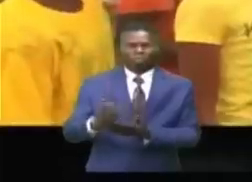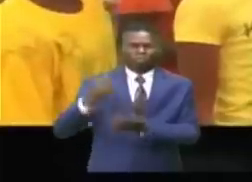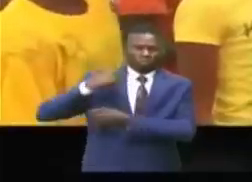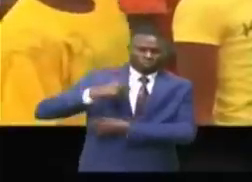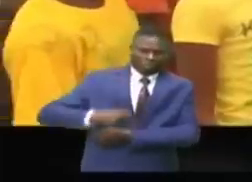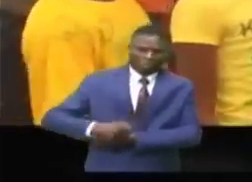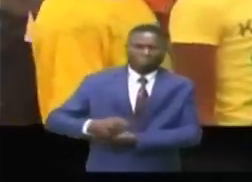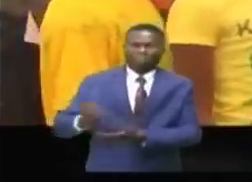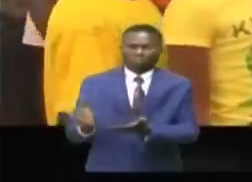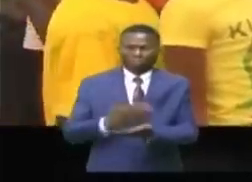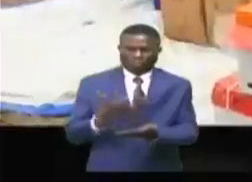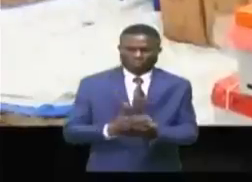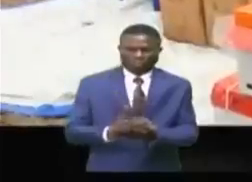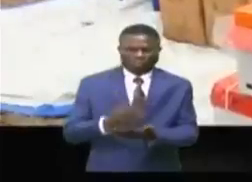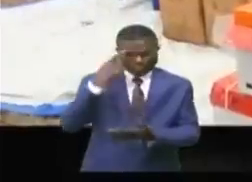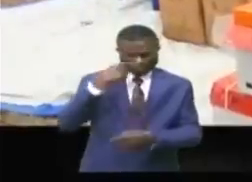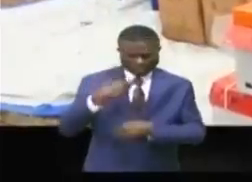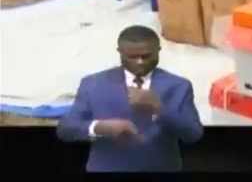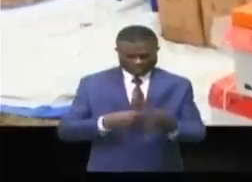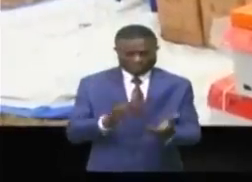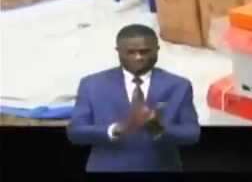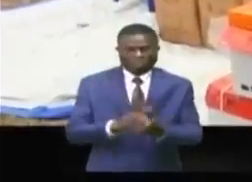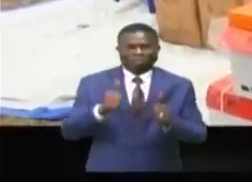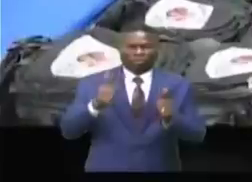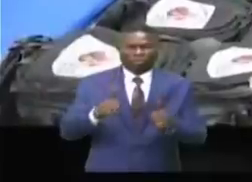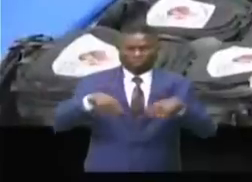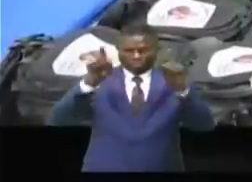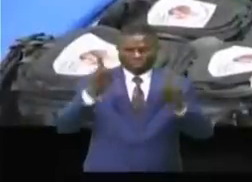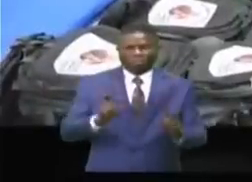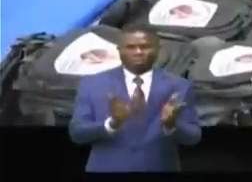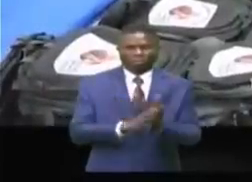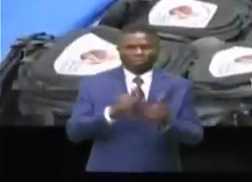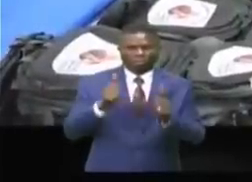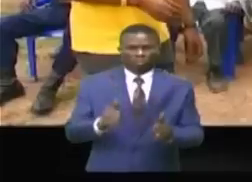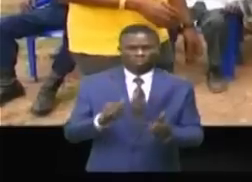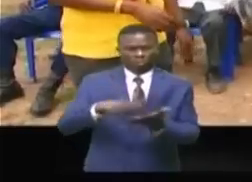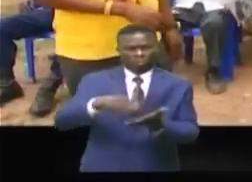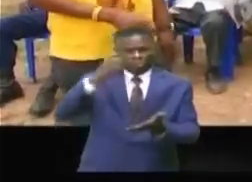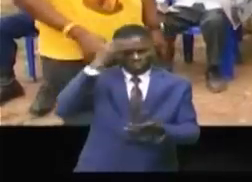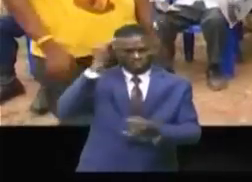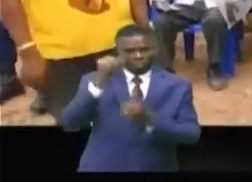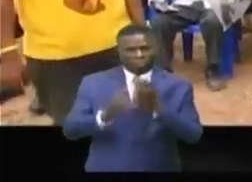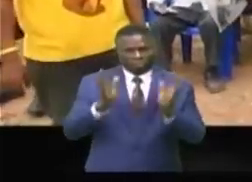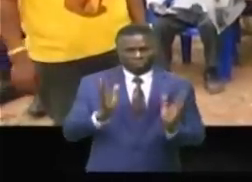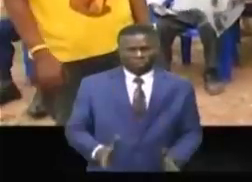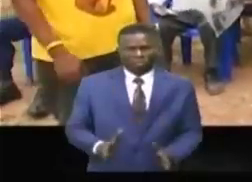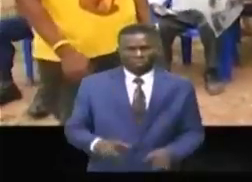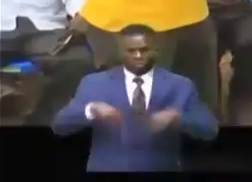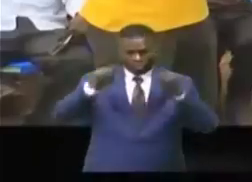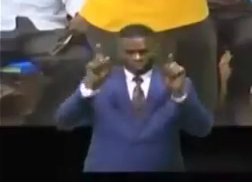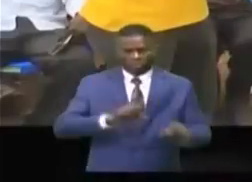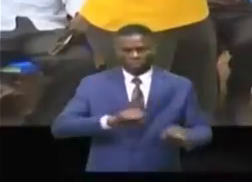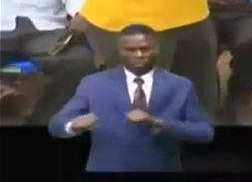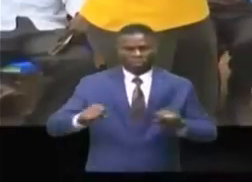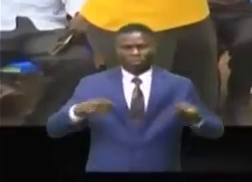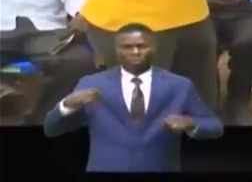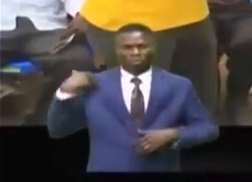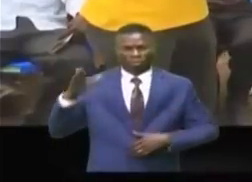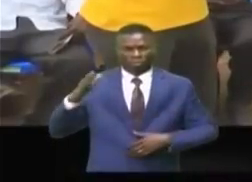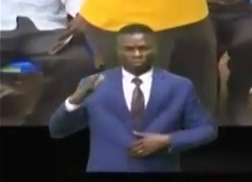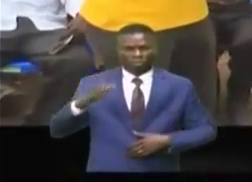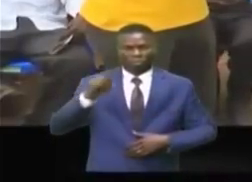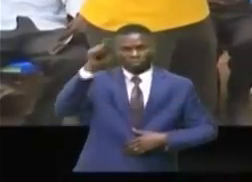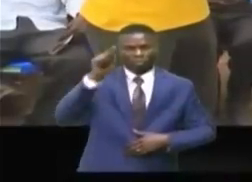scolaires, question de bien commencer cette année scolaire. Les élèves finalistes à l'édition d'examen d'État qui ont